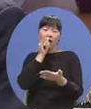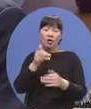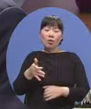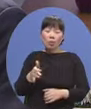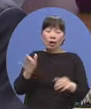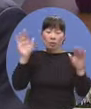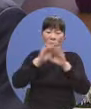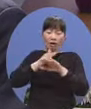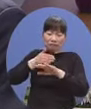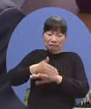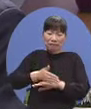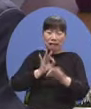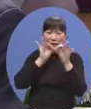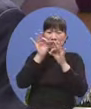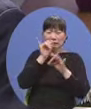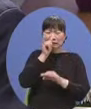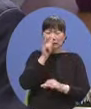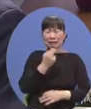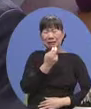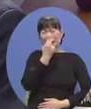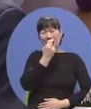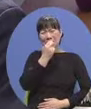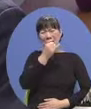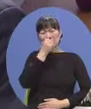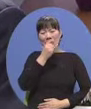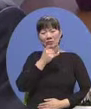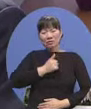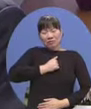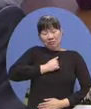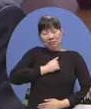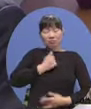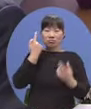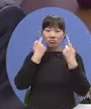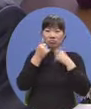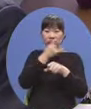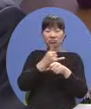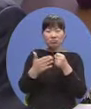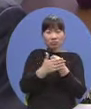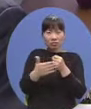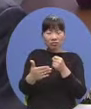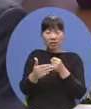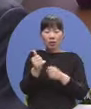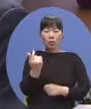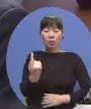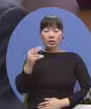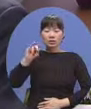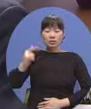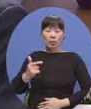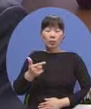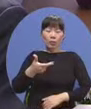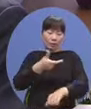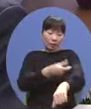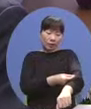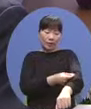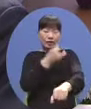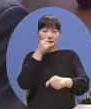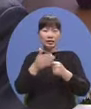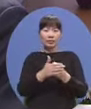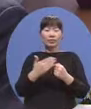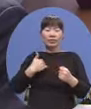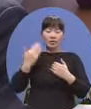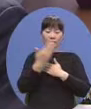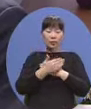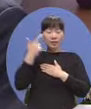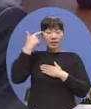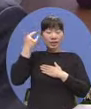늦게까지 밤에 질기게 되면 지린내도 나고 그다음에 애가 자존감이 사라지지 않습니까? 네. 그래서 호르몬제를 투여해가지고 우리 몸이